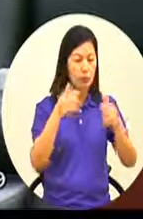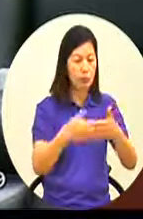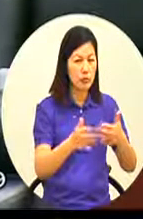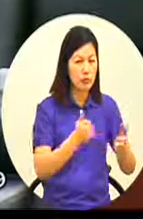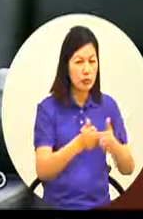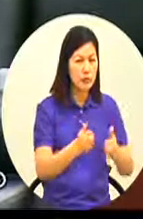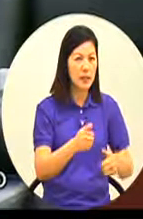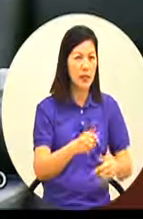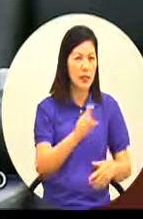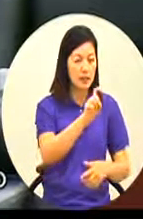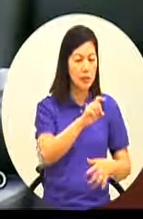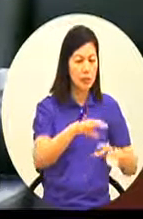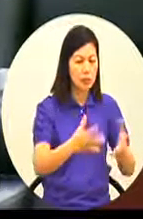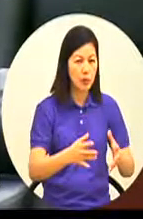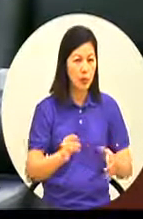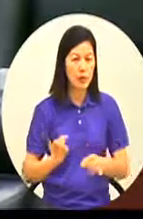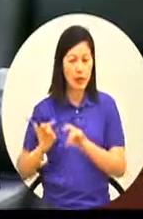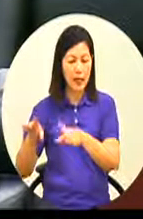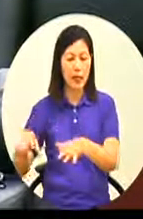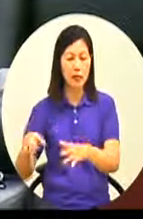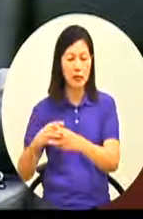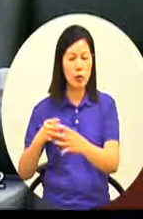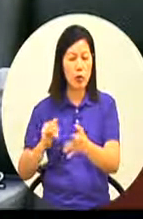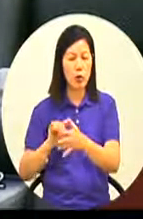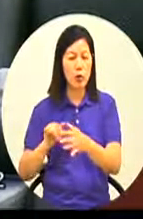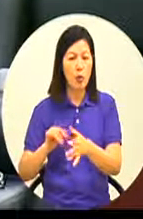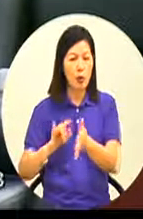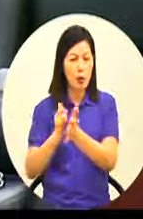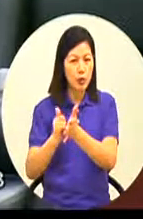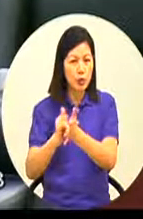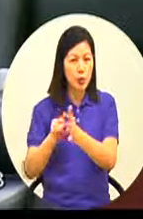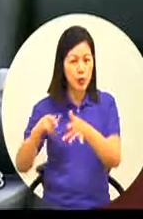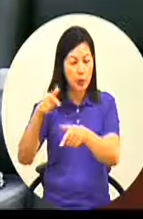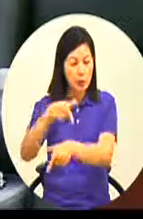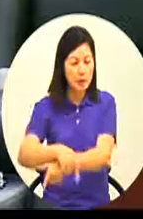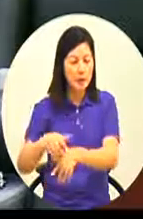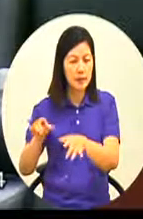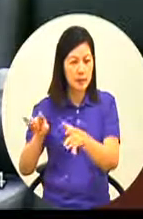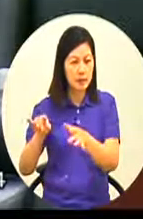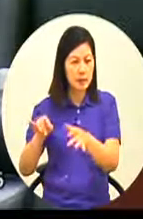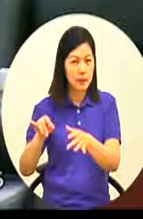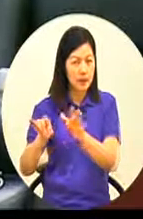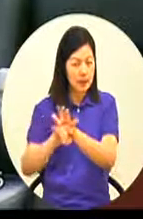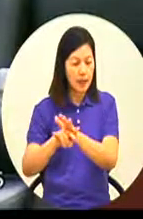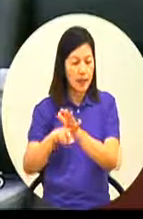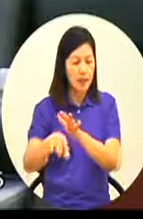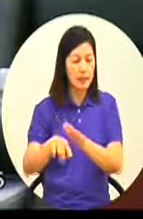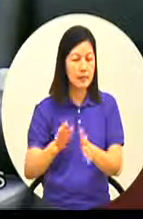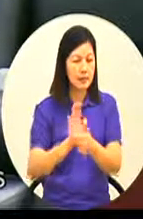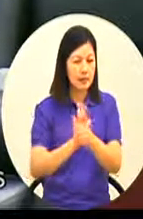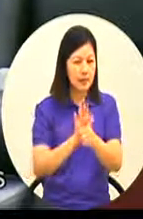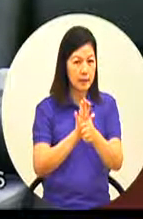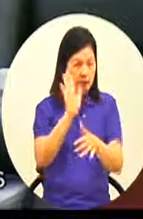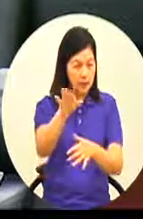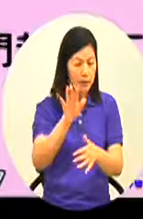澳洲、纽西兰哦，这是咱新政府的新南向政策推动计划未来推动